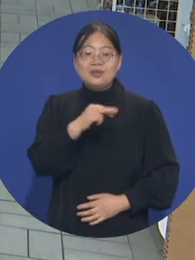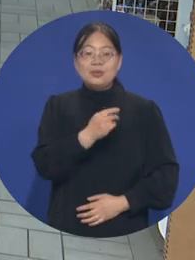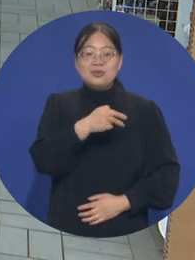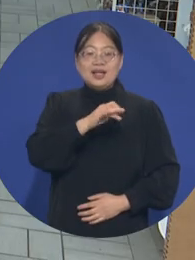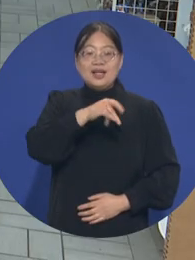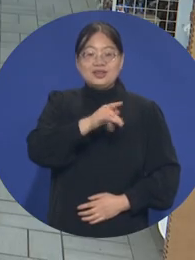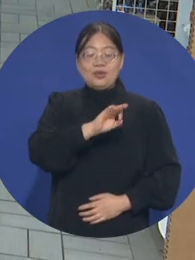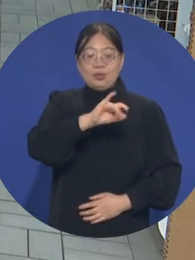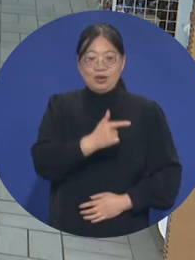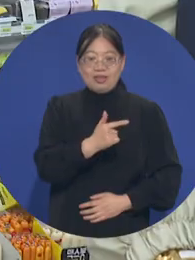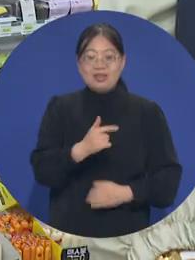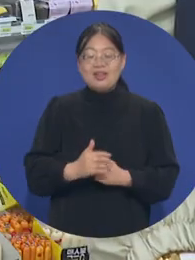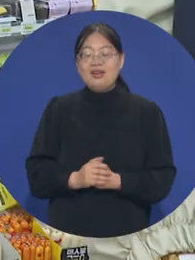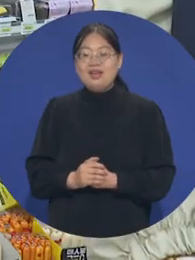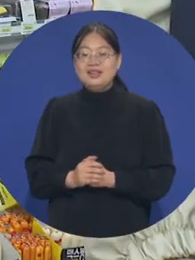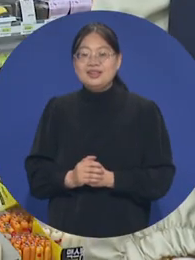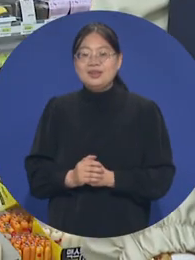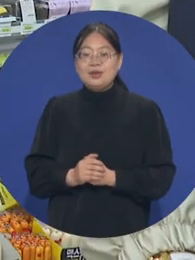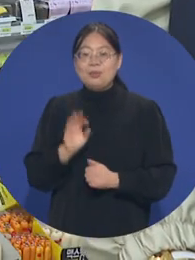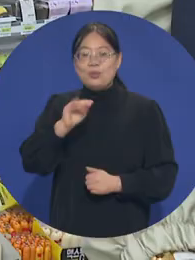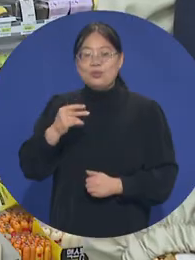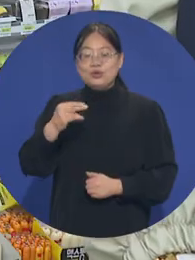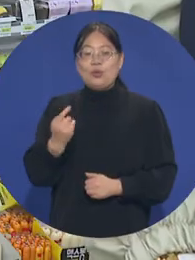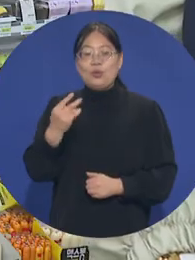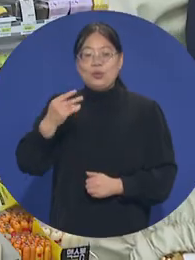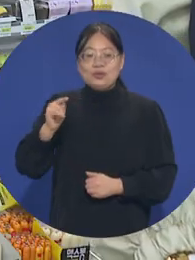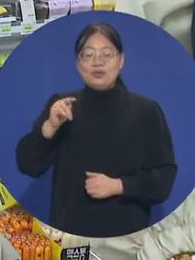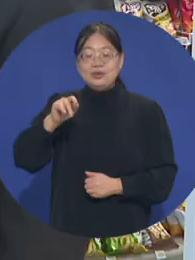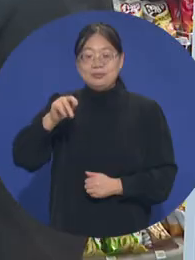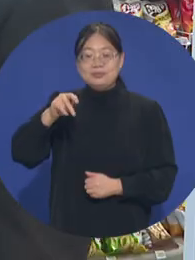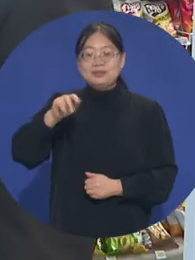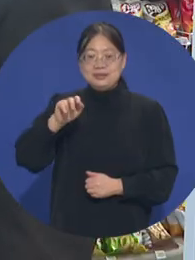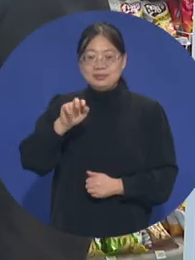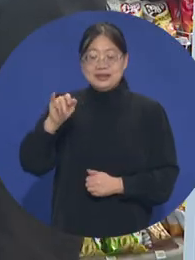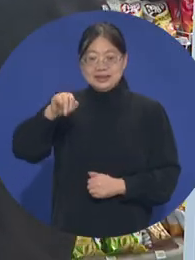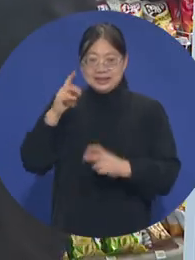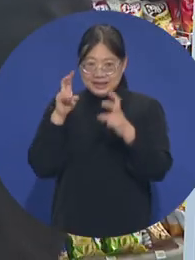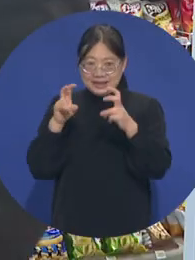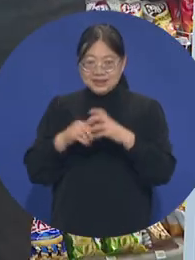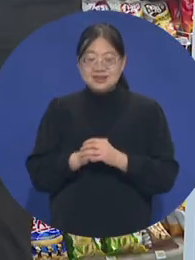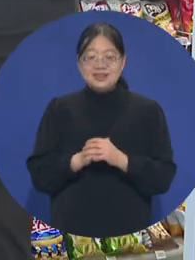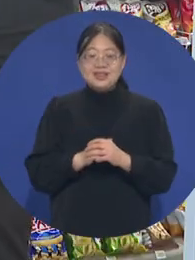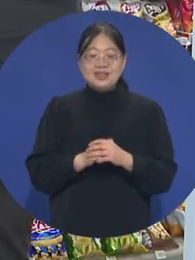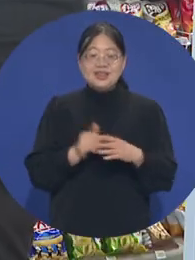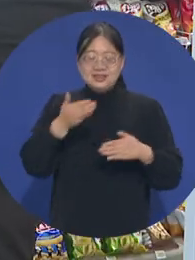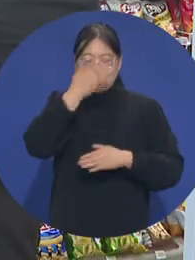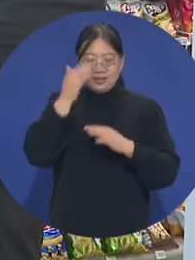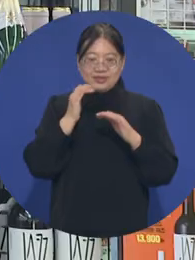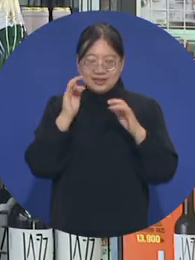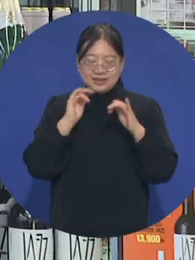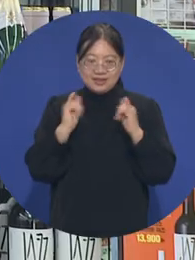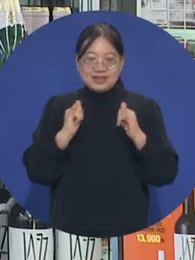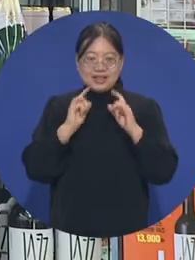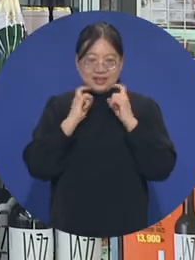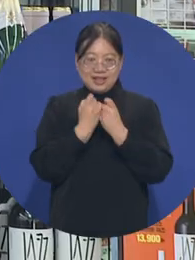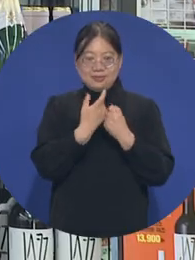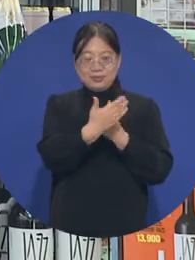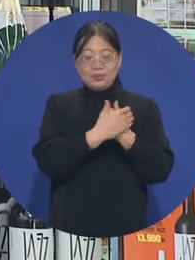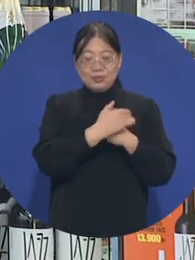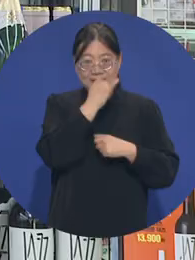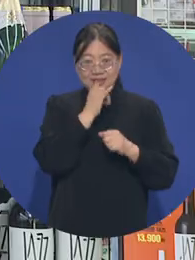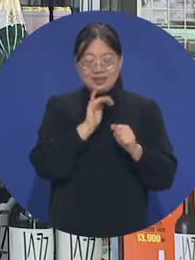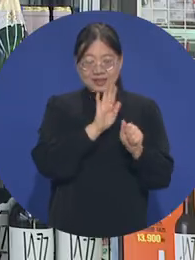도사경원과 브라더스키퍼는 자립준비 청년의 교육과 훈련 매장 운영, 개인 창업 지원을 맡고 세븐일레븐은